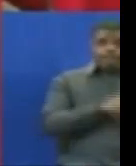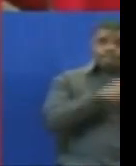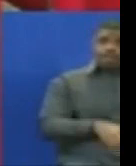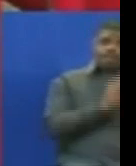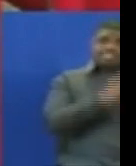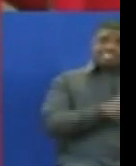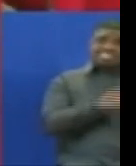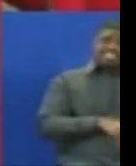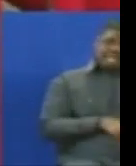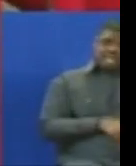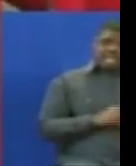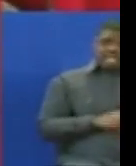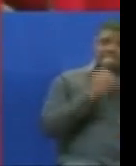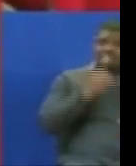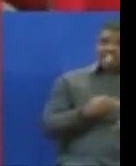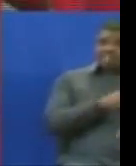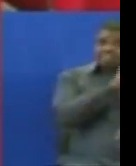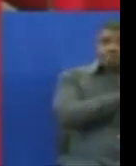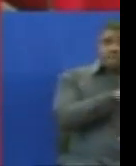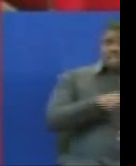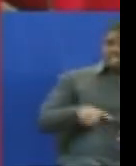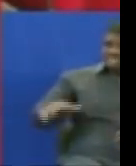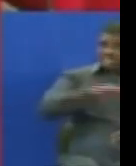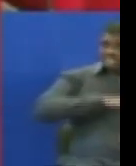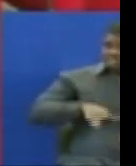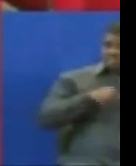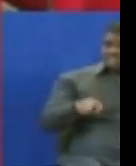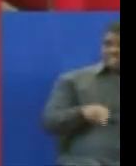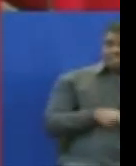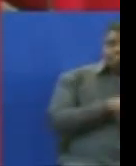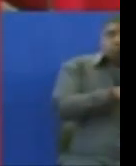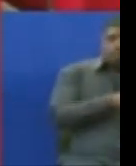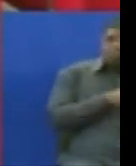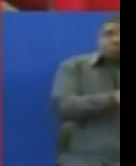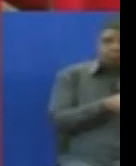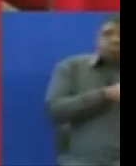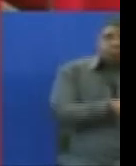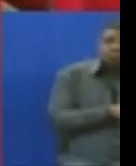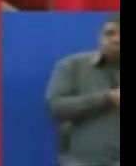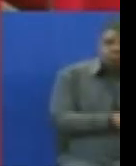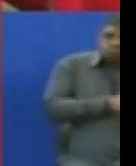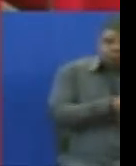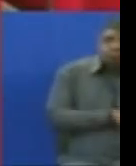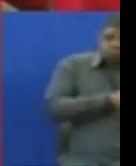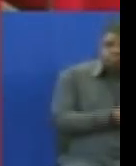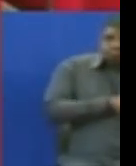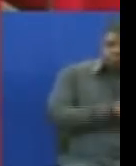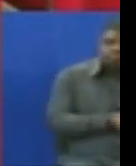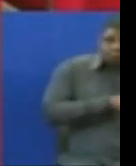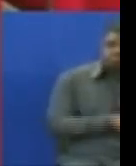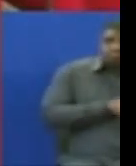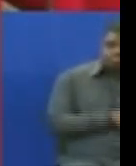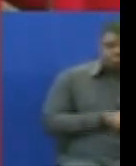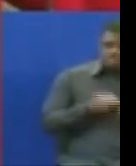leo hivi, sijui kama wanakupa taarifa kwamba wananchi wa eneo lile sasa wanatembea na punda. Usafiri wao sasa magari hayaendi, wanatumia usafiri